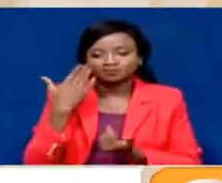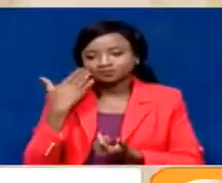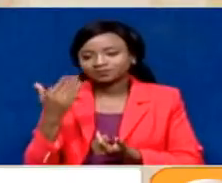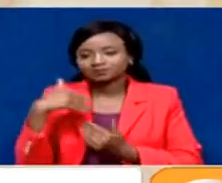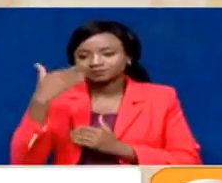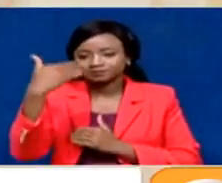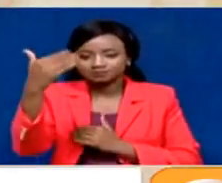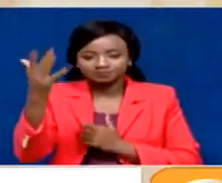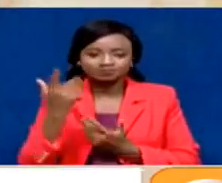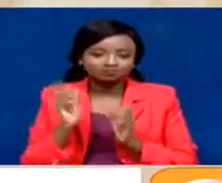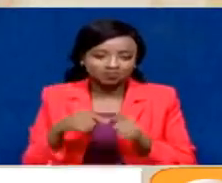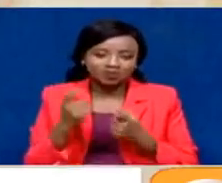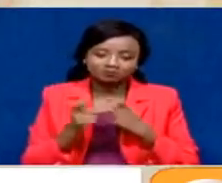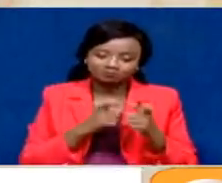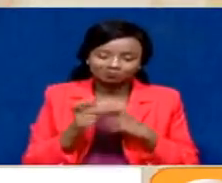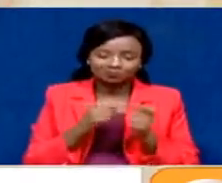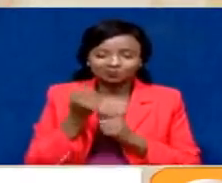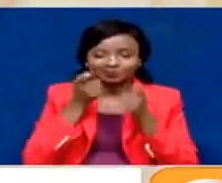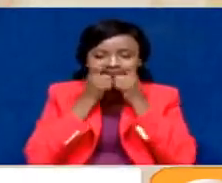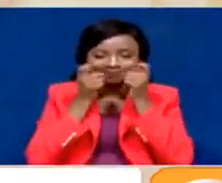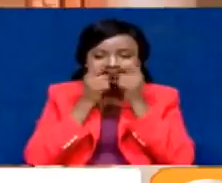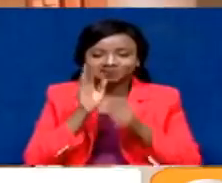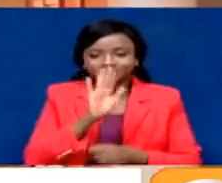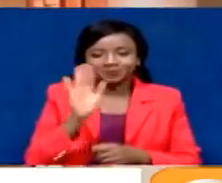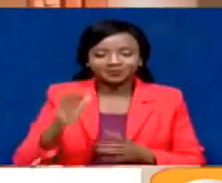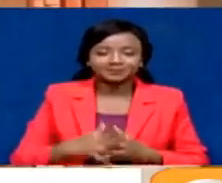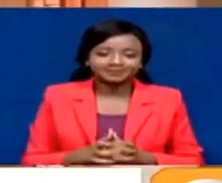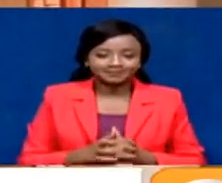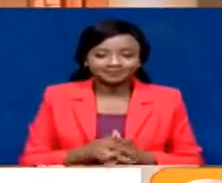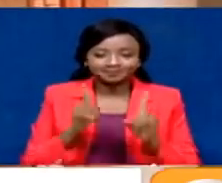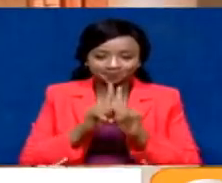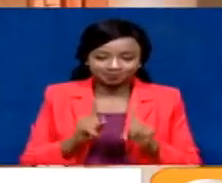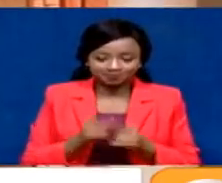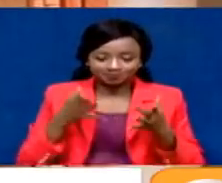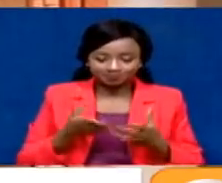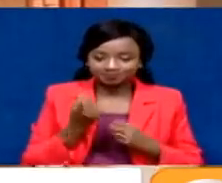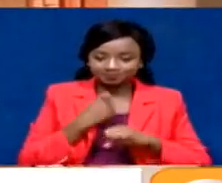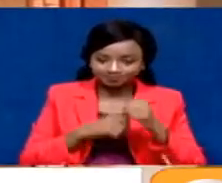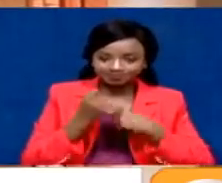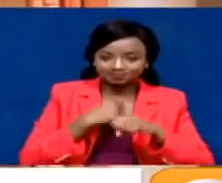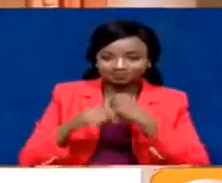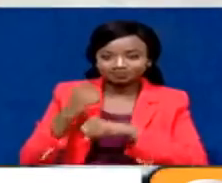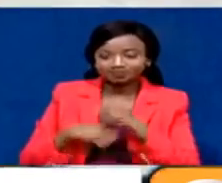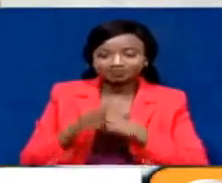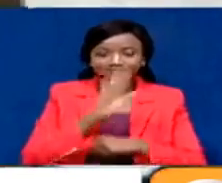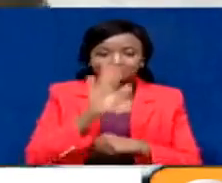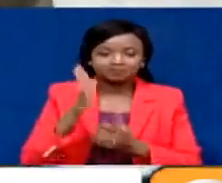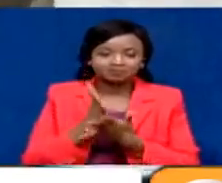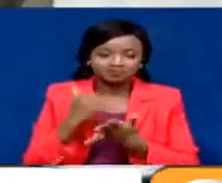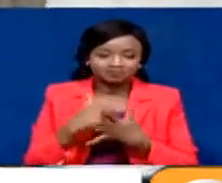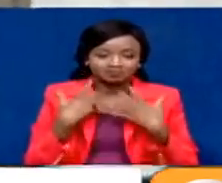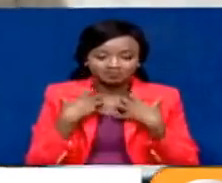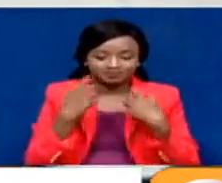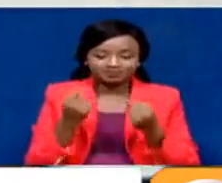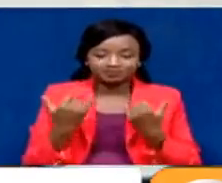long-term HIV management becomes very good and very easy. Na huku hatua hii ikiwa yenye matumaini kwa sekta ya afya, jukumu